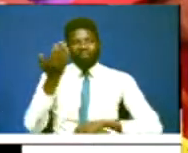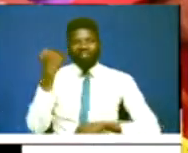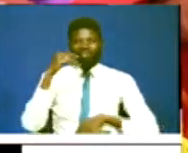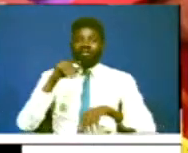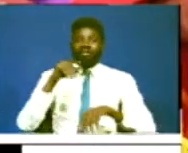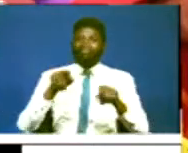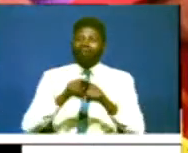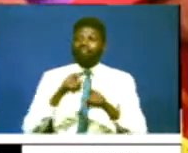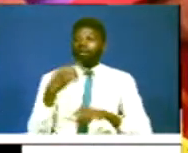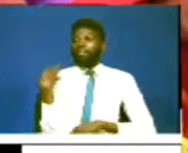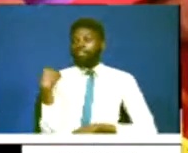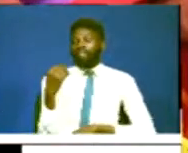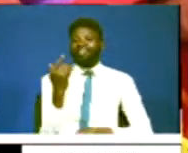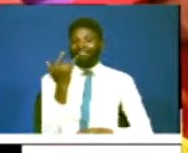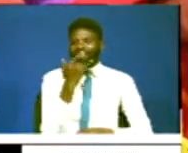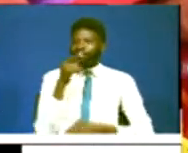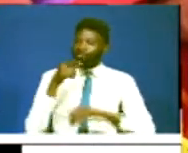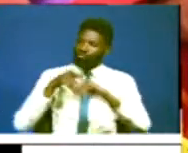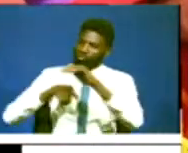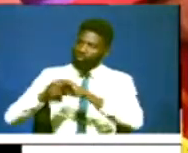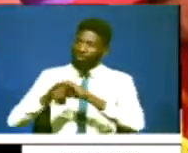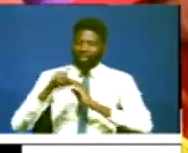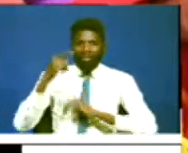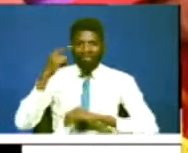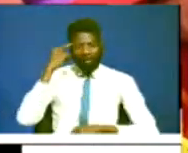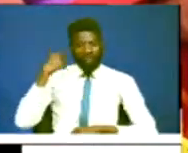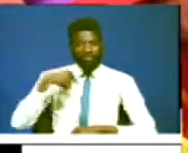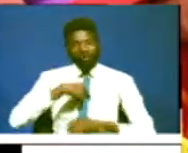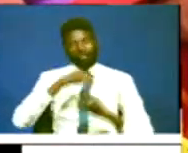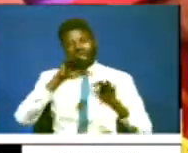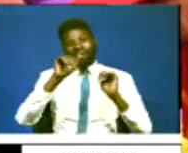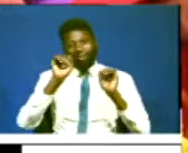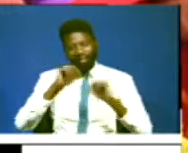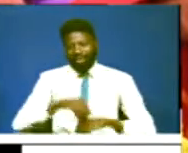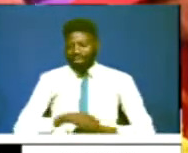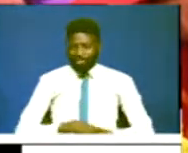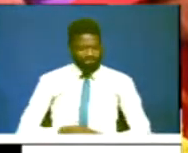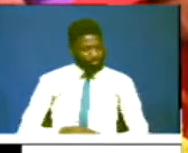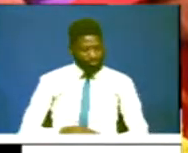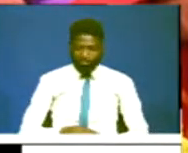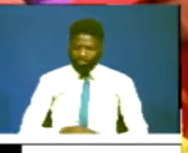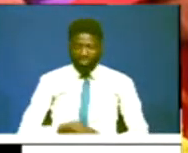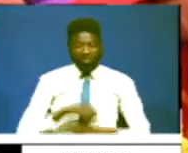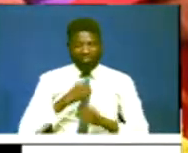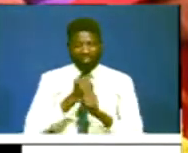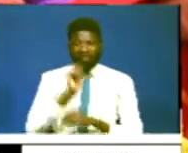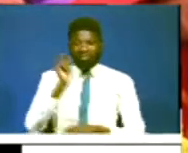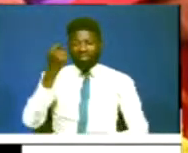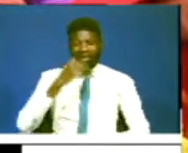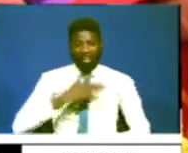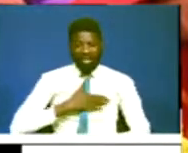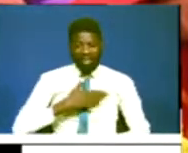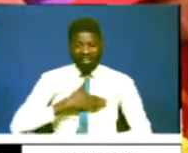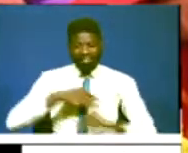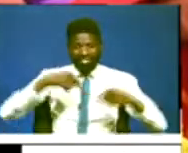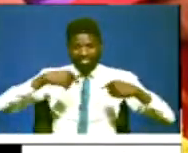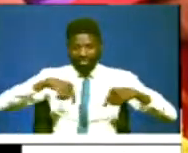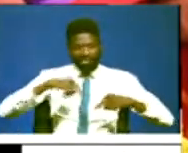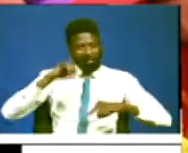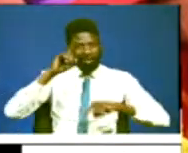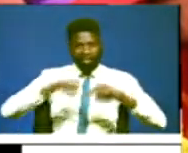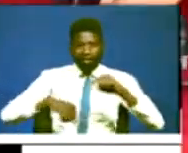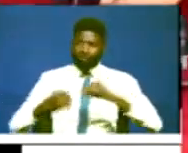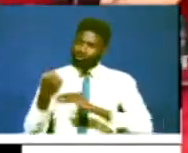Nyanza juzi atiria tunaweza kuita wewe. Wewe kwa nauzia huyu rais wetu uoga. Eno nechu maguru.